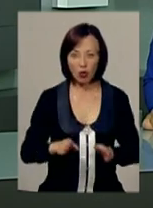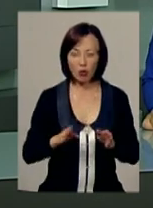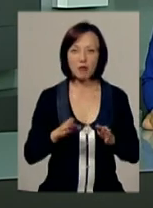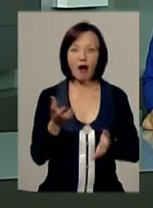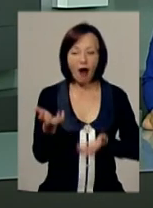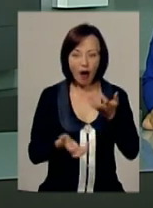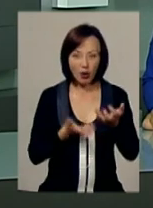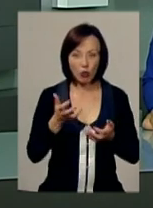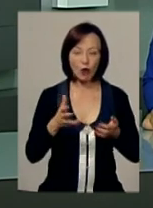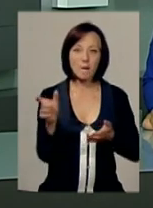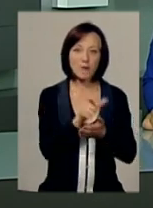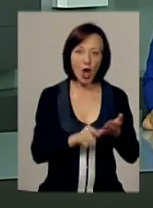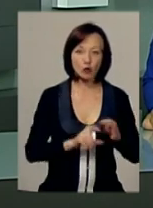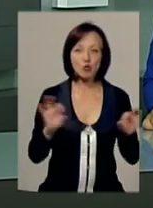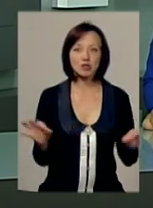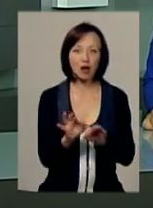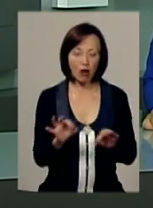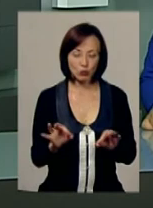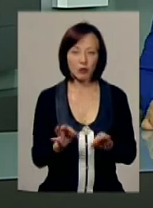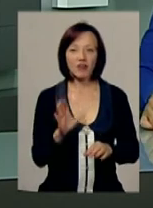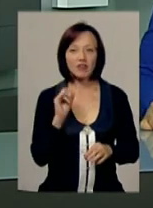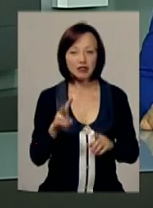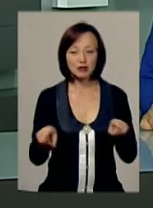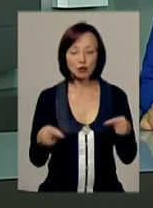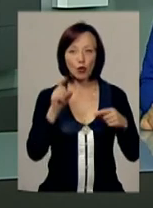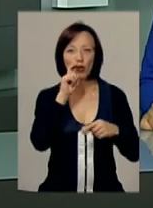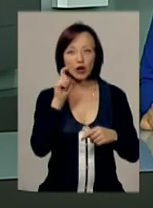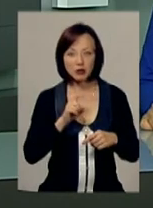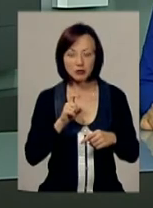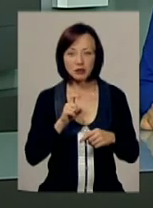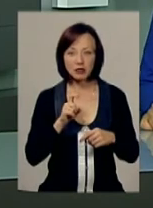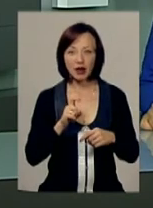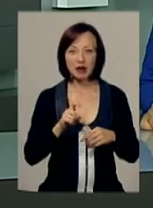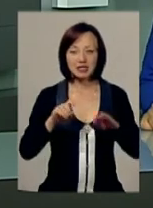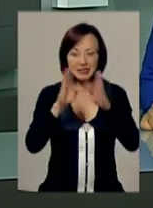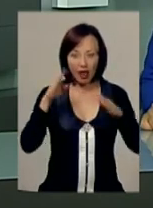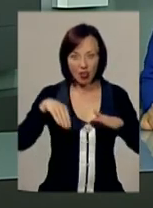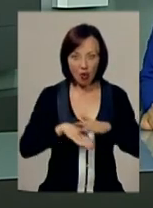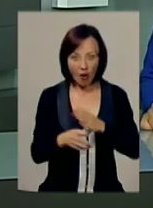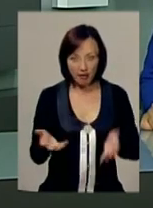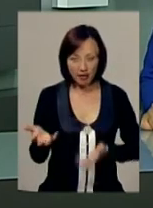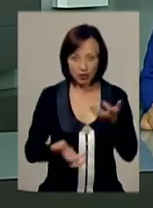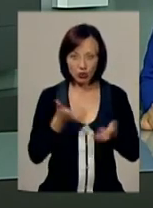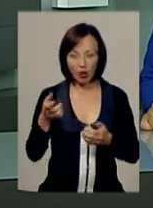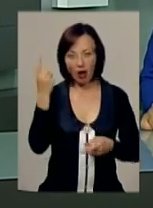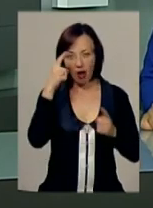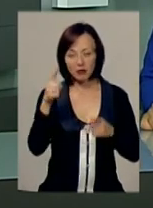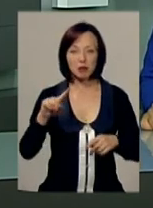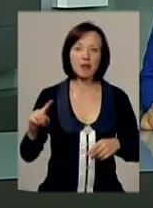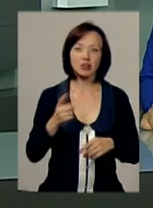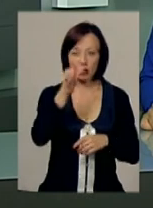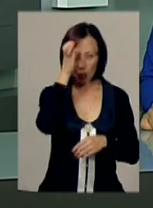водночас. Олександр Авагян – один з засновників української скелеоархеології, автор першої наукової